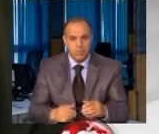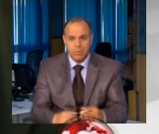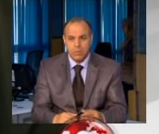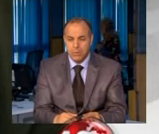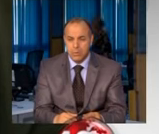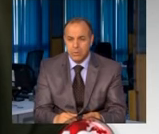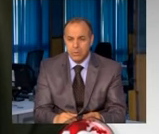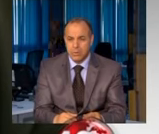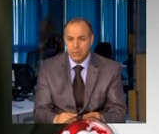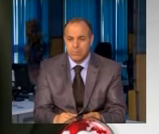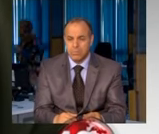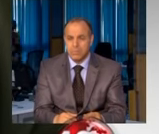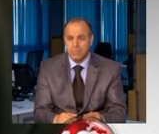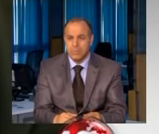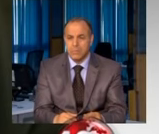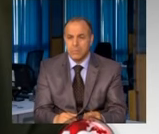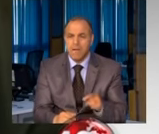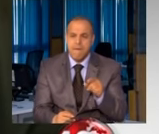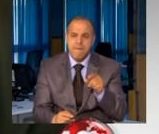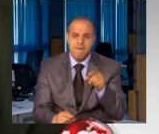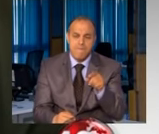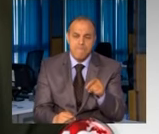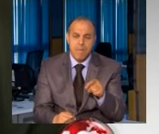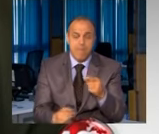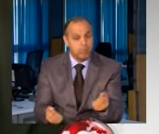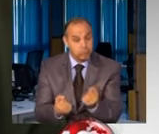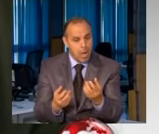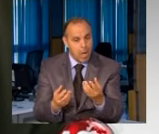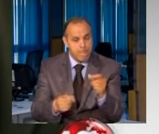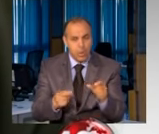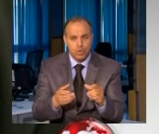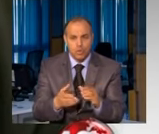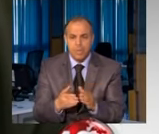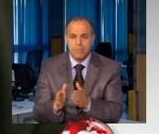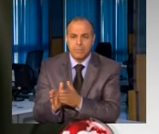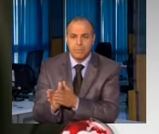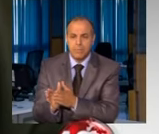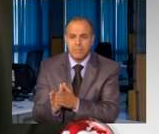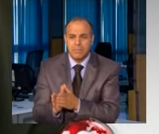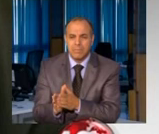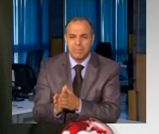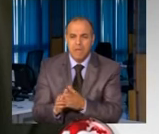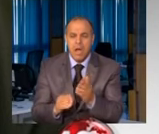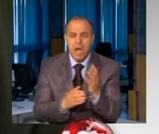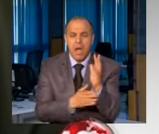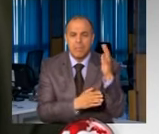المنتوج الوطني ومعناها فما حركة كبيرة. زاد بالنسبة لغابة الزيتين عندنا